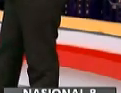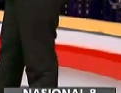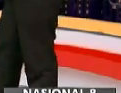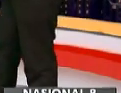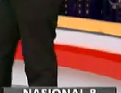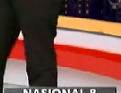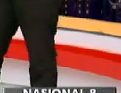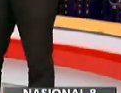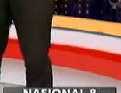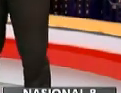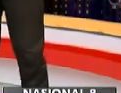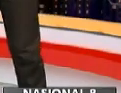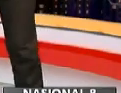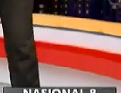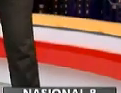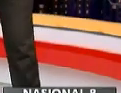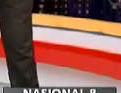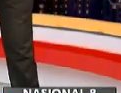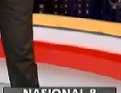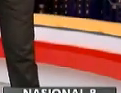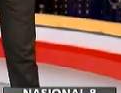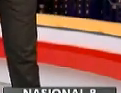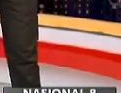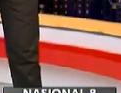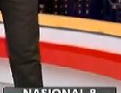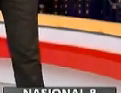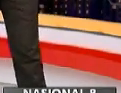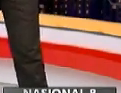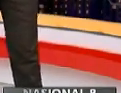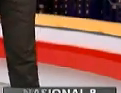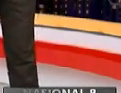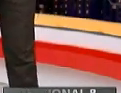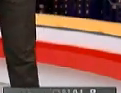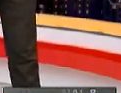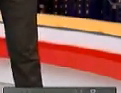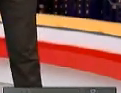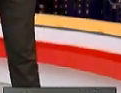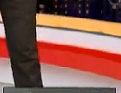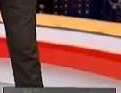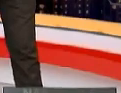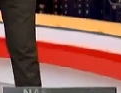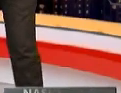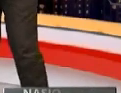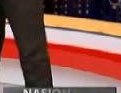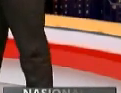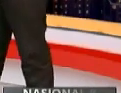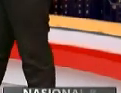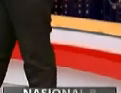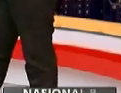cabaran dan juga ikrar Tan Sri Muhyiddin terus bekerjasama dengan Datuk Seri